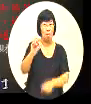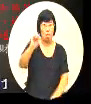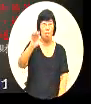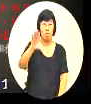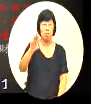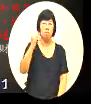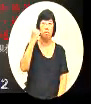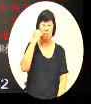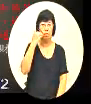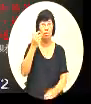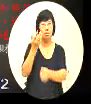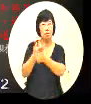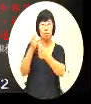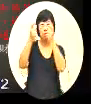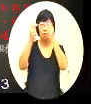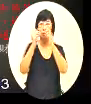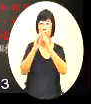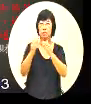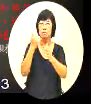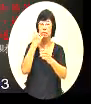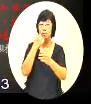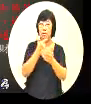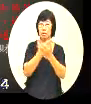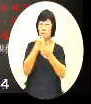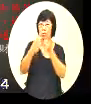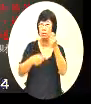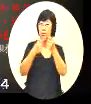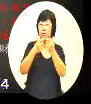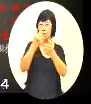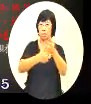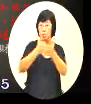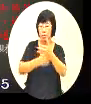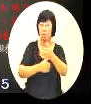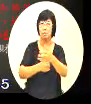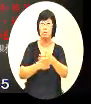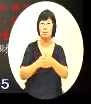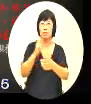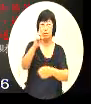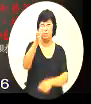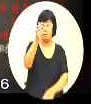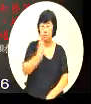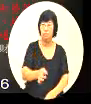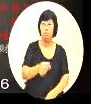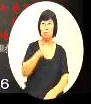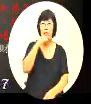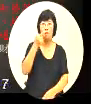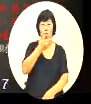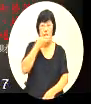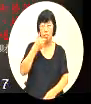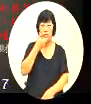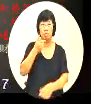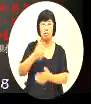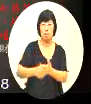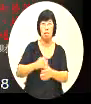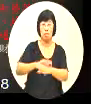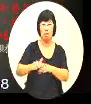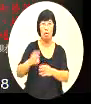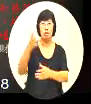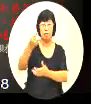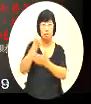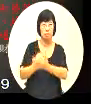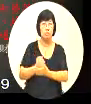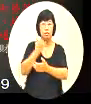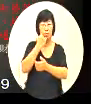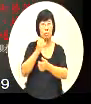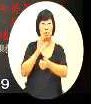市，我们一年可以少掉10亿的利息，那这10亿的利息我们可以去做很多资本性的投资，去